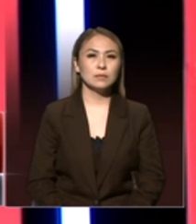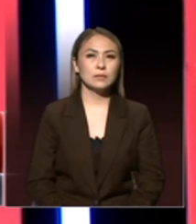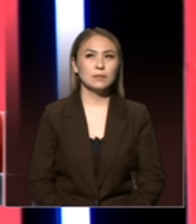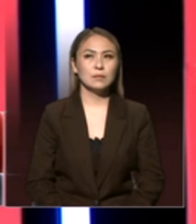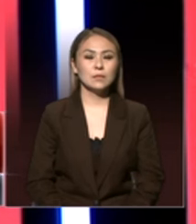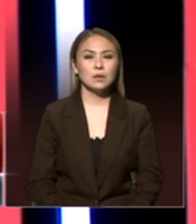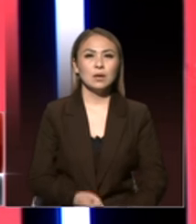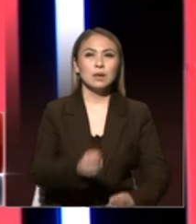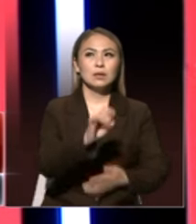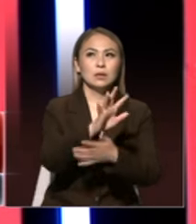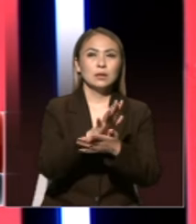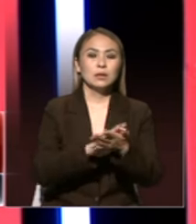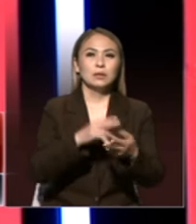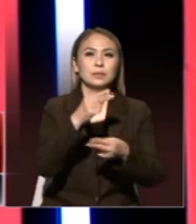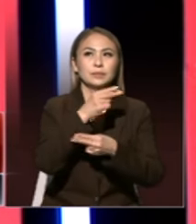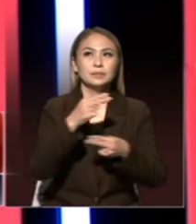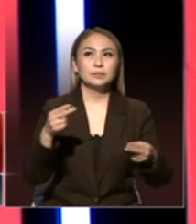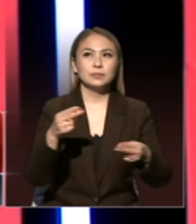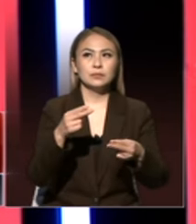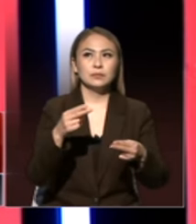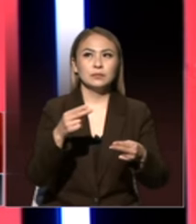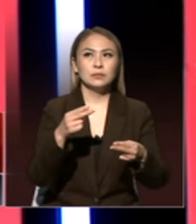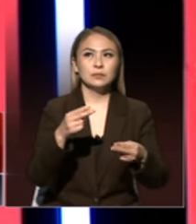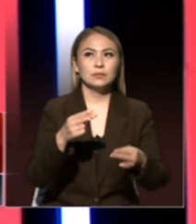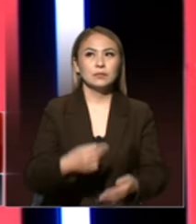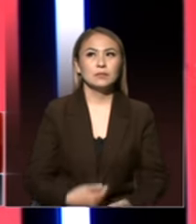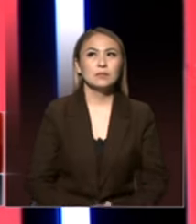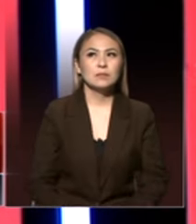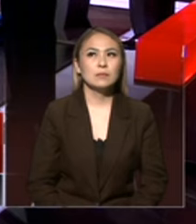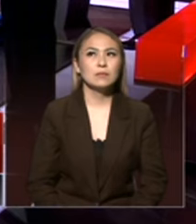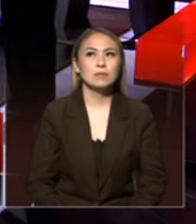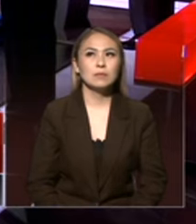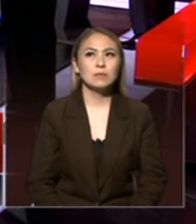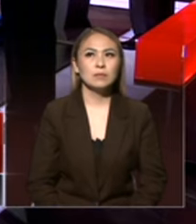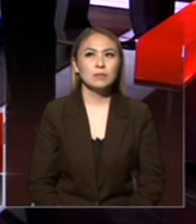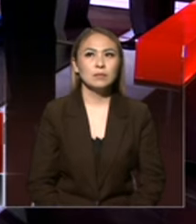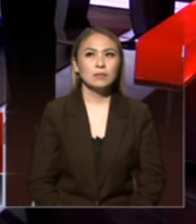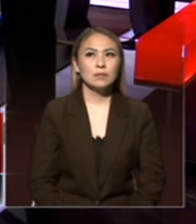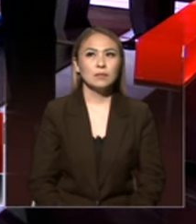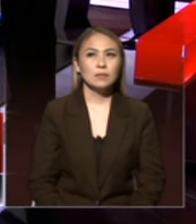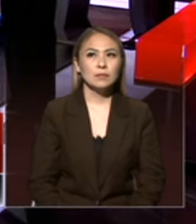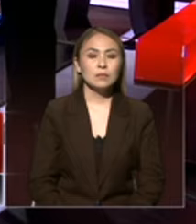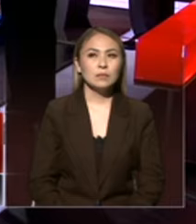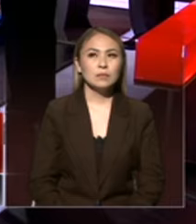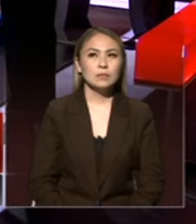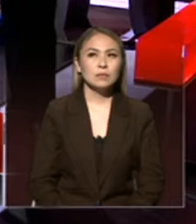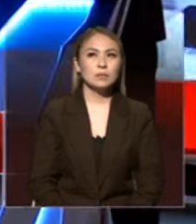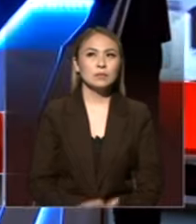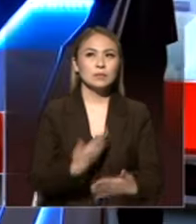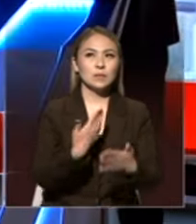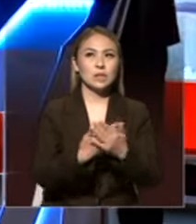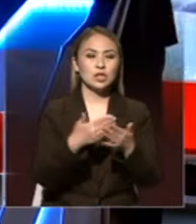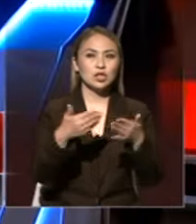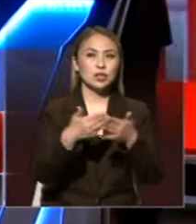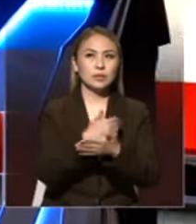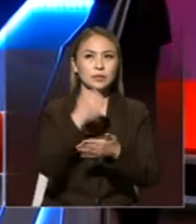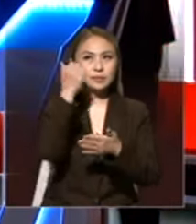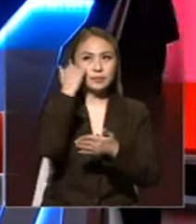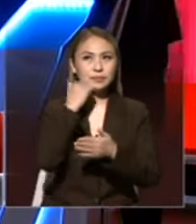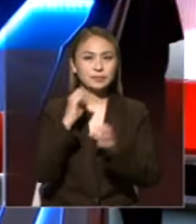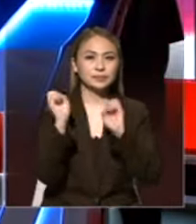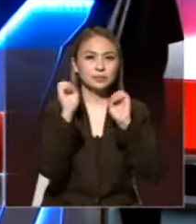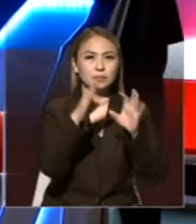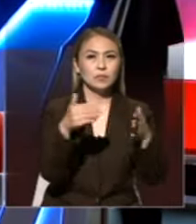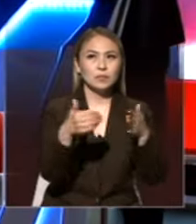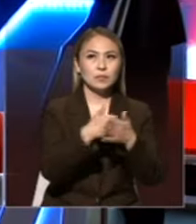қарай жалғастырсақ мына тақырыпты. Жаңағы утилизация мен айтып кетейін, сөзіміз өлді ғой. Енді қараңыз. Сіз айтып жатсыз ғой, жаңа техникасын, ескі техникасын беріп,